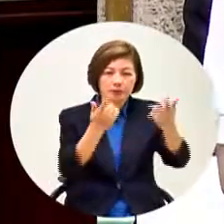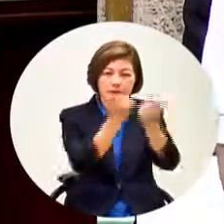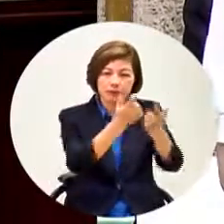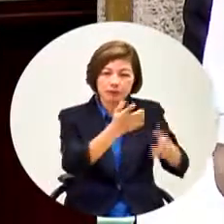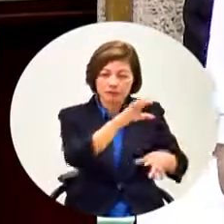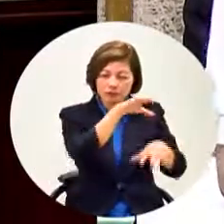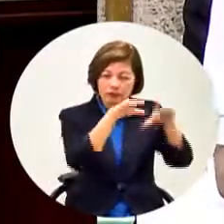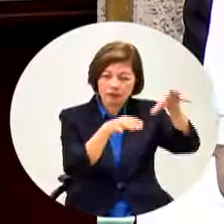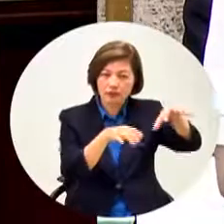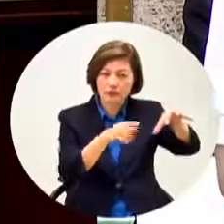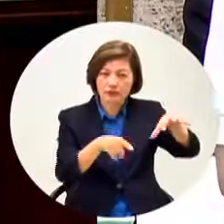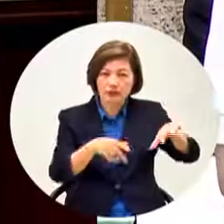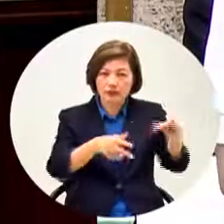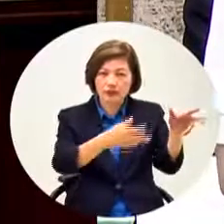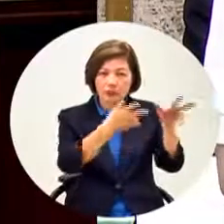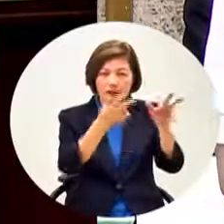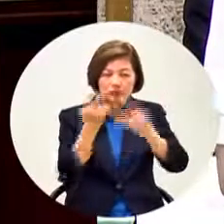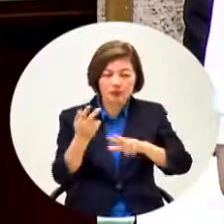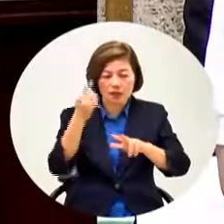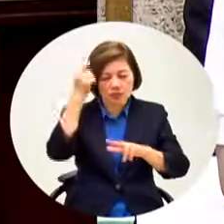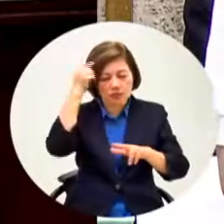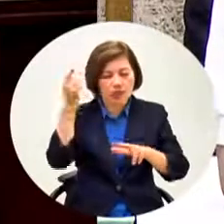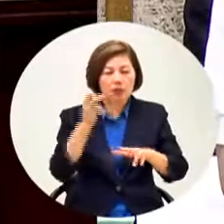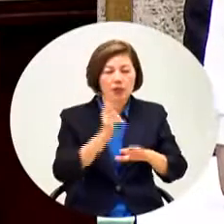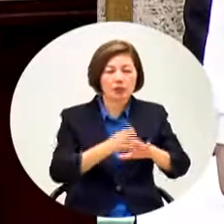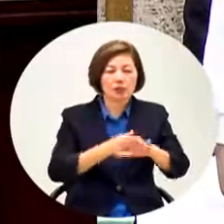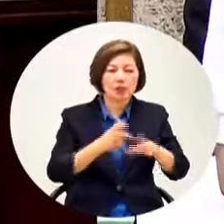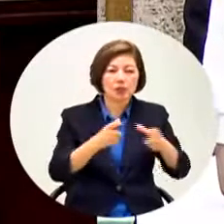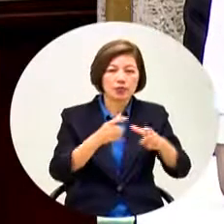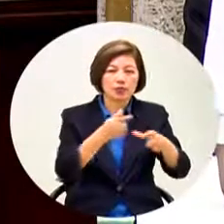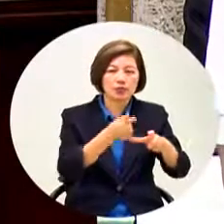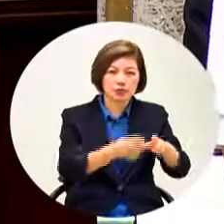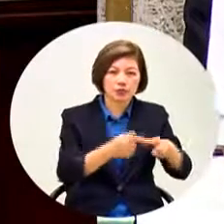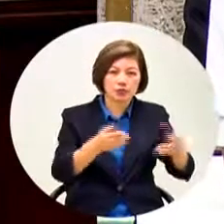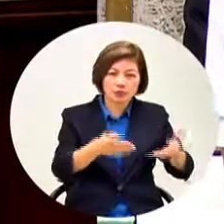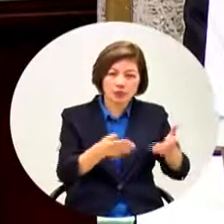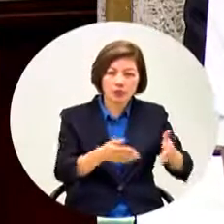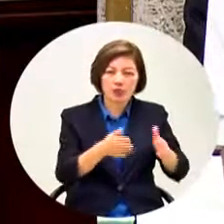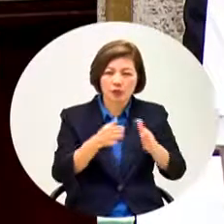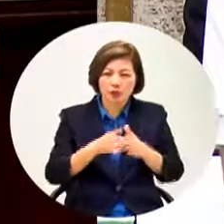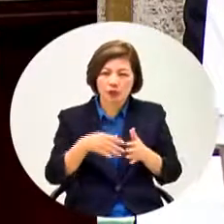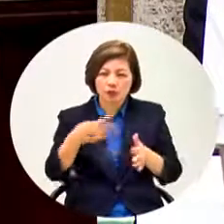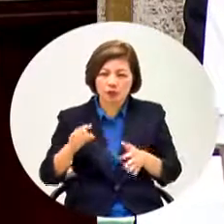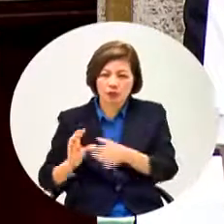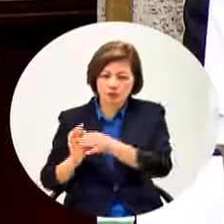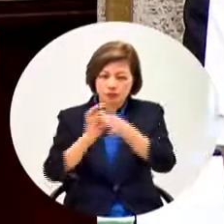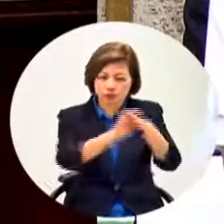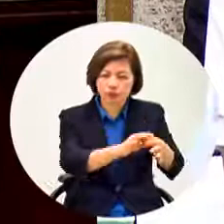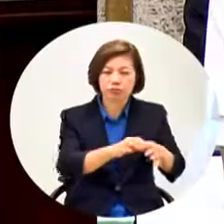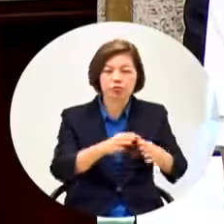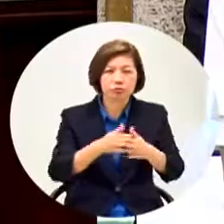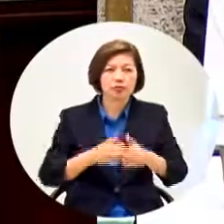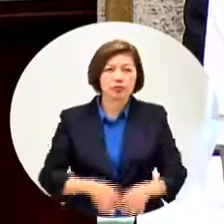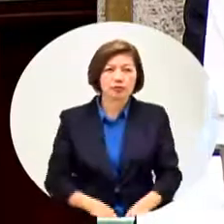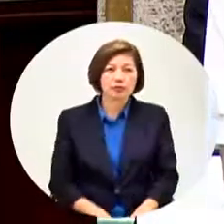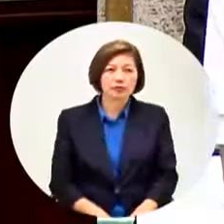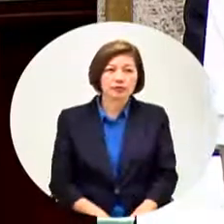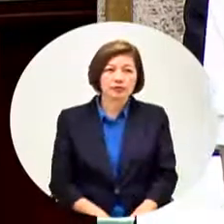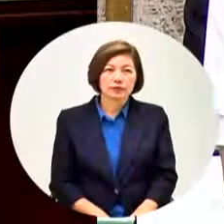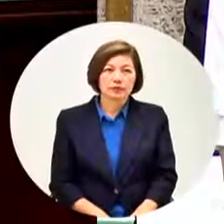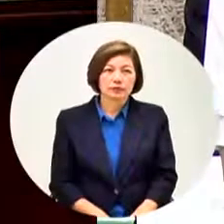的开发，能够先优先通行北段的部分，这是我目前的建议。谢谢。 啊，你即马是要分，我那像较